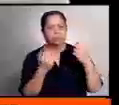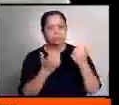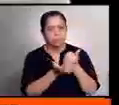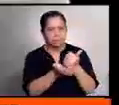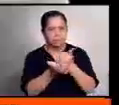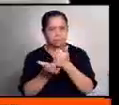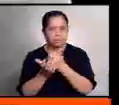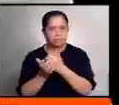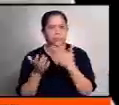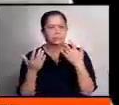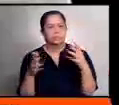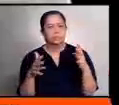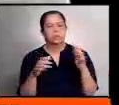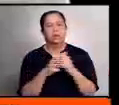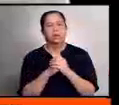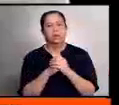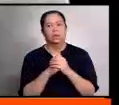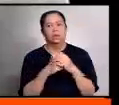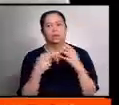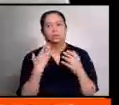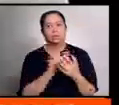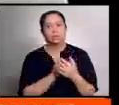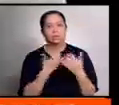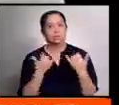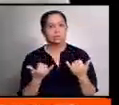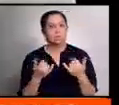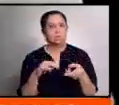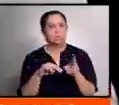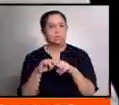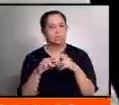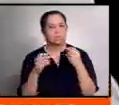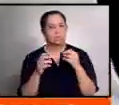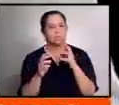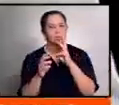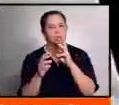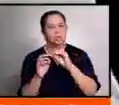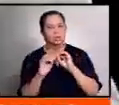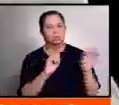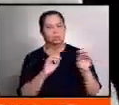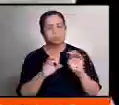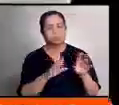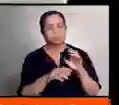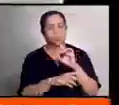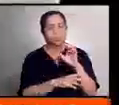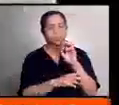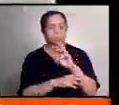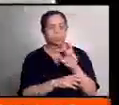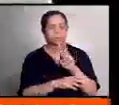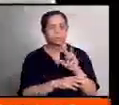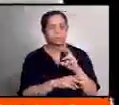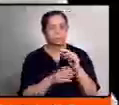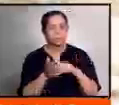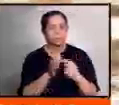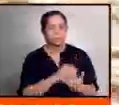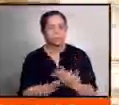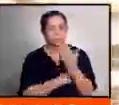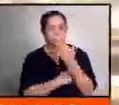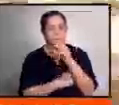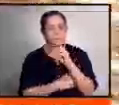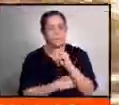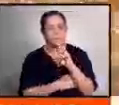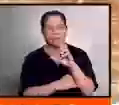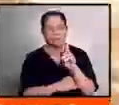interventions have been done. We have now increased our output to 126 this morning, 126